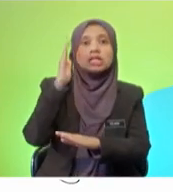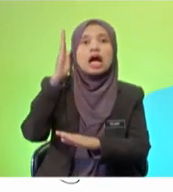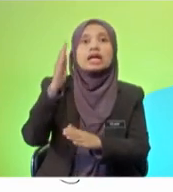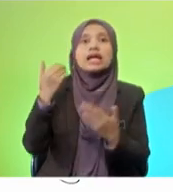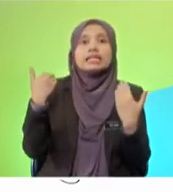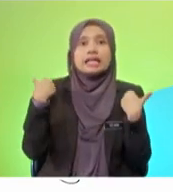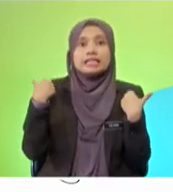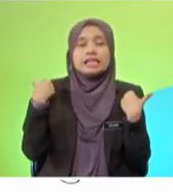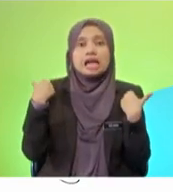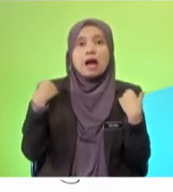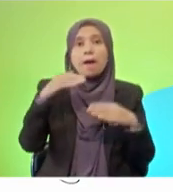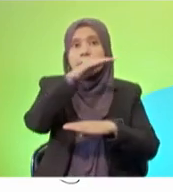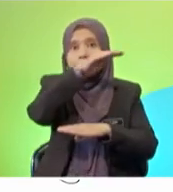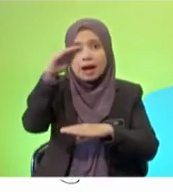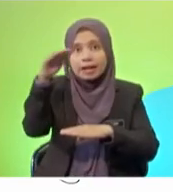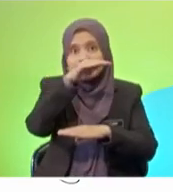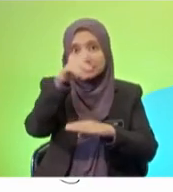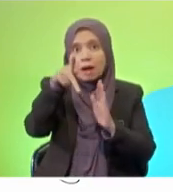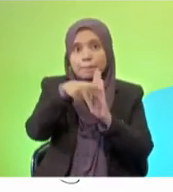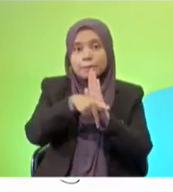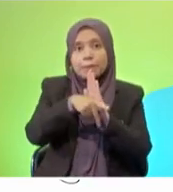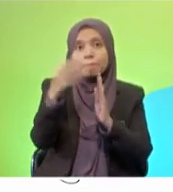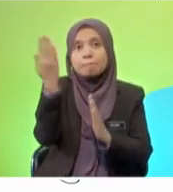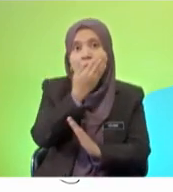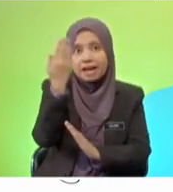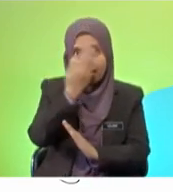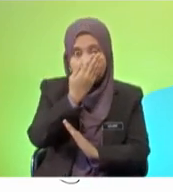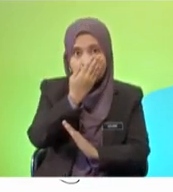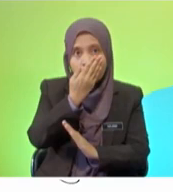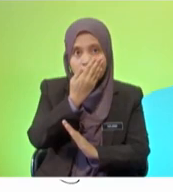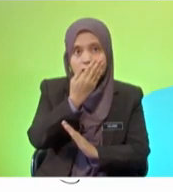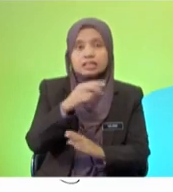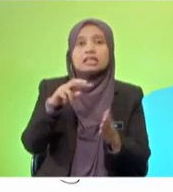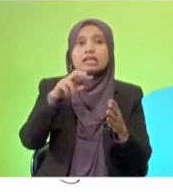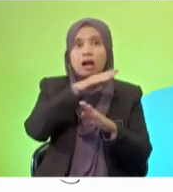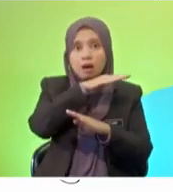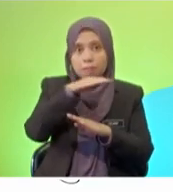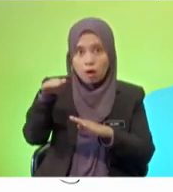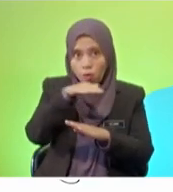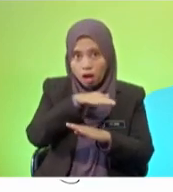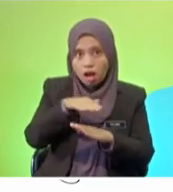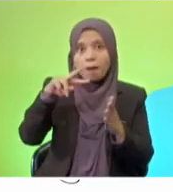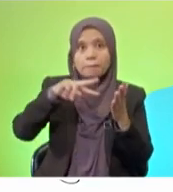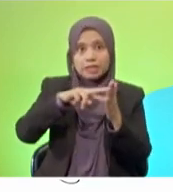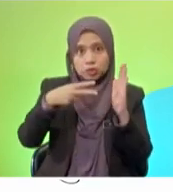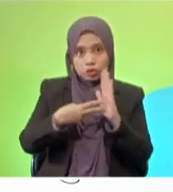baris membayang dan baris maksud untuk baris pertama dan kedua biasanya pembayang pantun